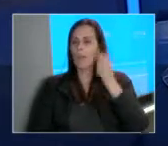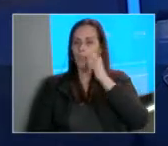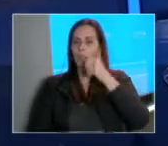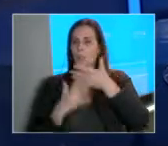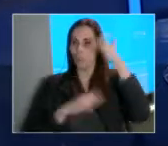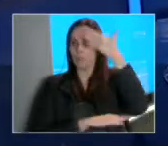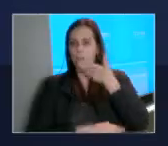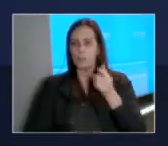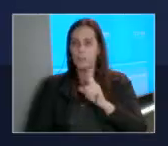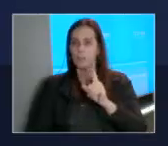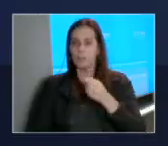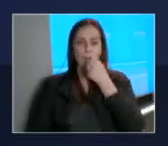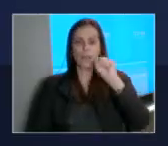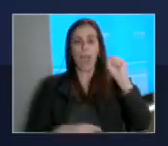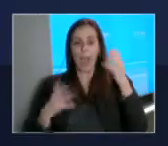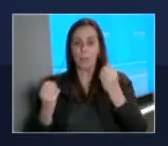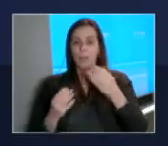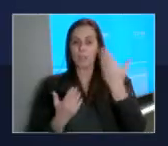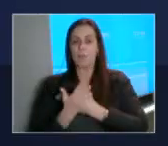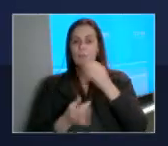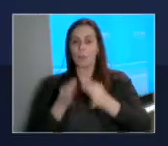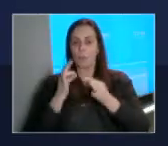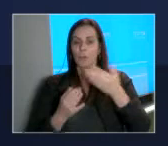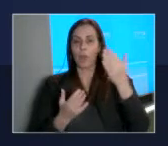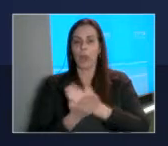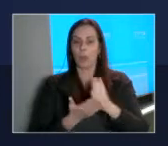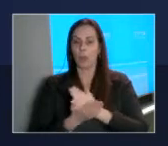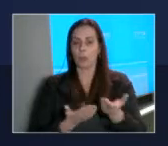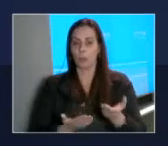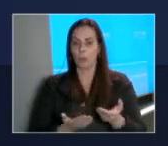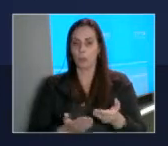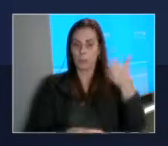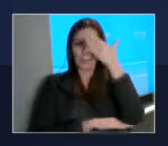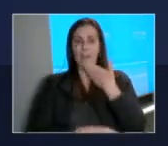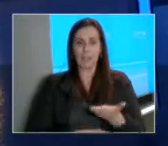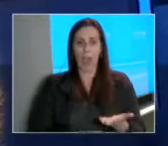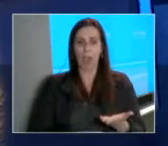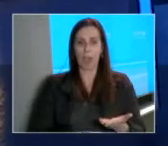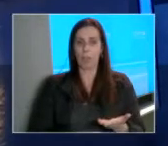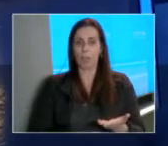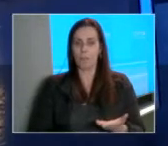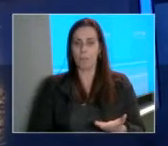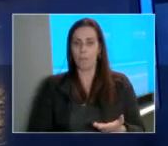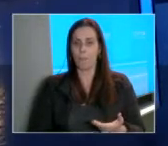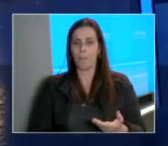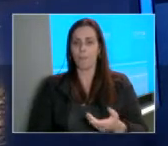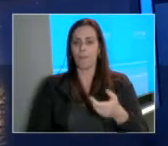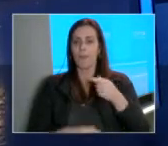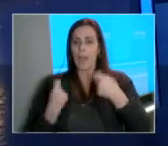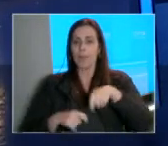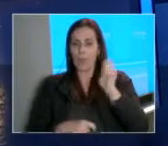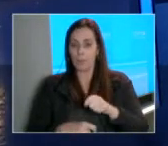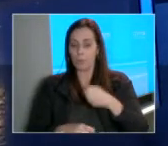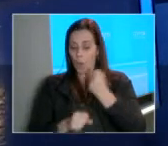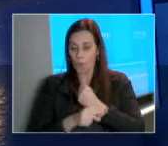העבריין הגדול ביותר במדינת ישראל? מי מפר הכי הרבה צווים של בתי משפט ופסקי דין? מדינת ישראל. נגמר הדיון. מה הכוונה בכלל יש כאן ויכוח? חברי